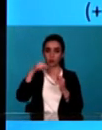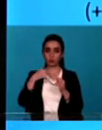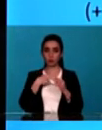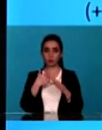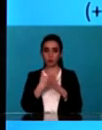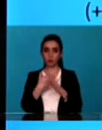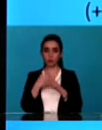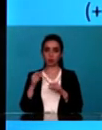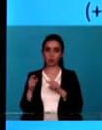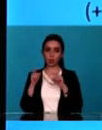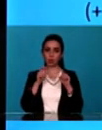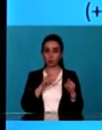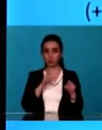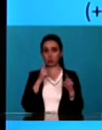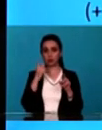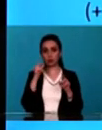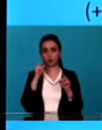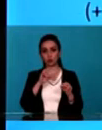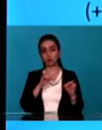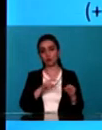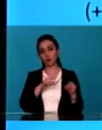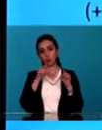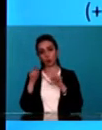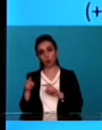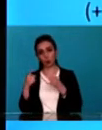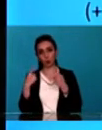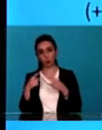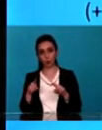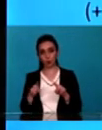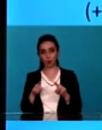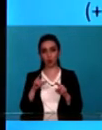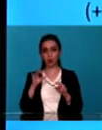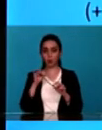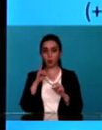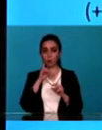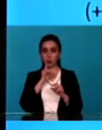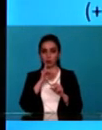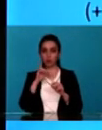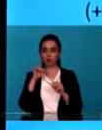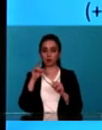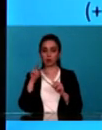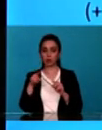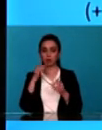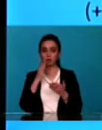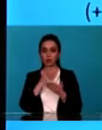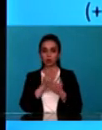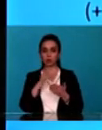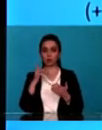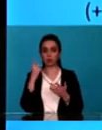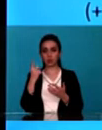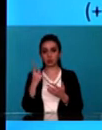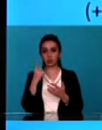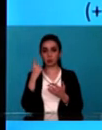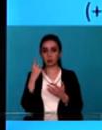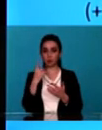нам переключиться с одного числа, как бы перейти на другое. По умолчанию это значение у нас имеет один, то